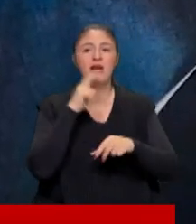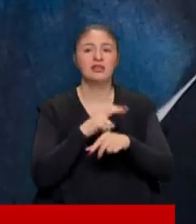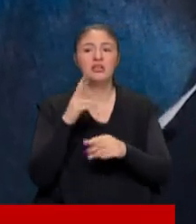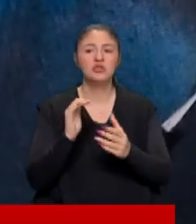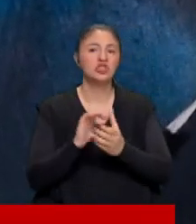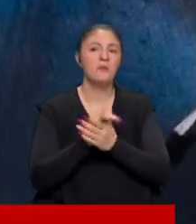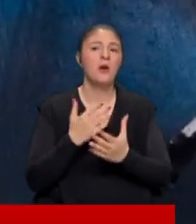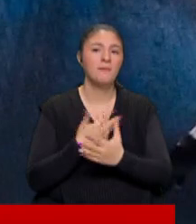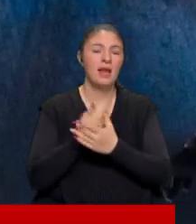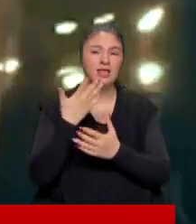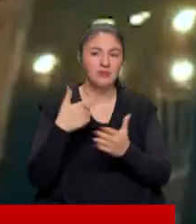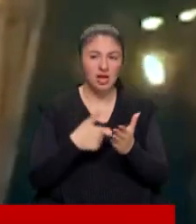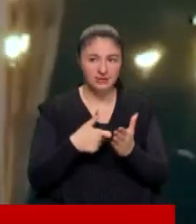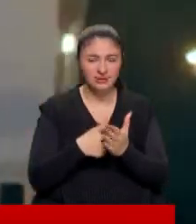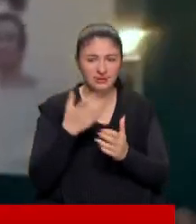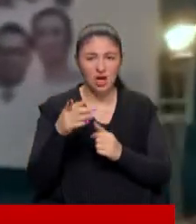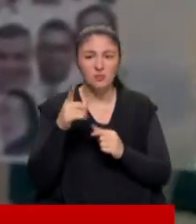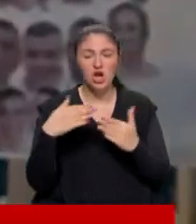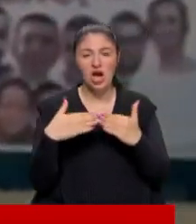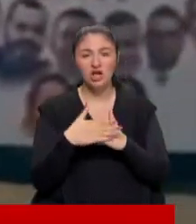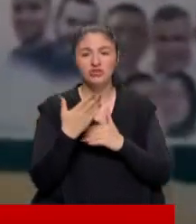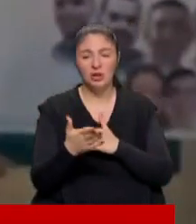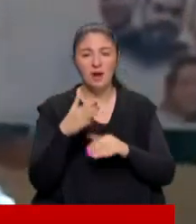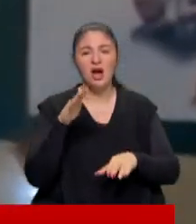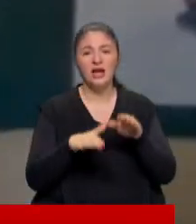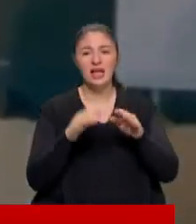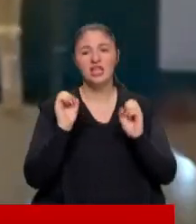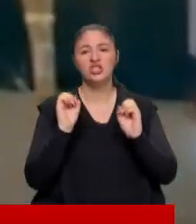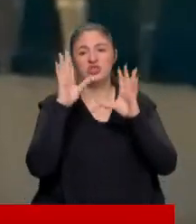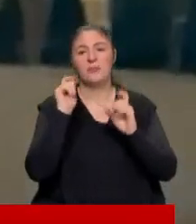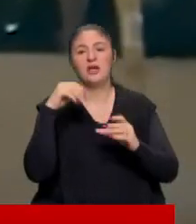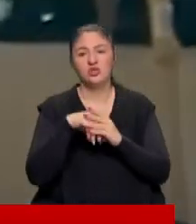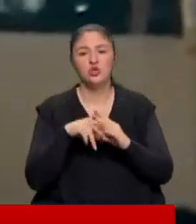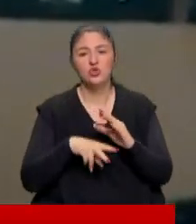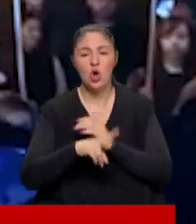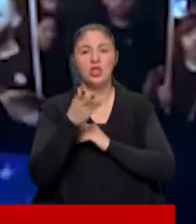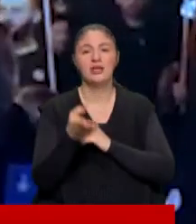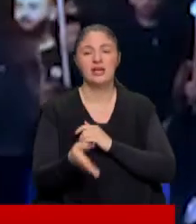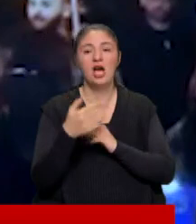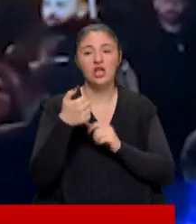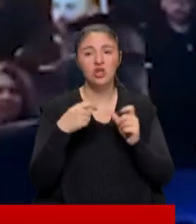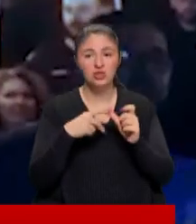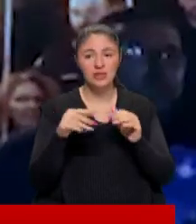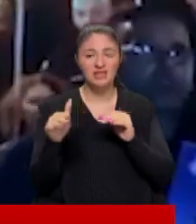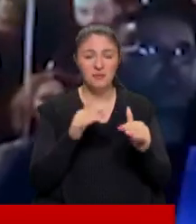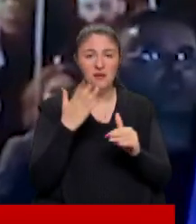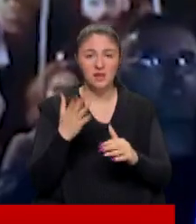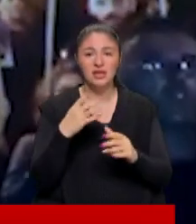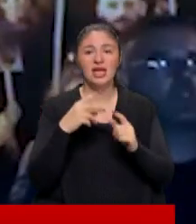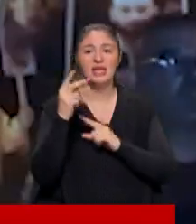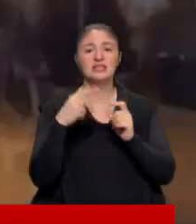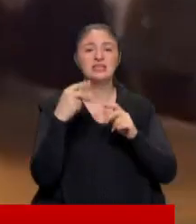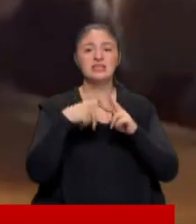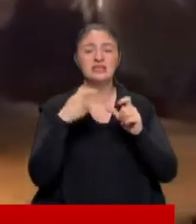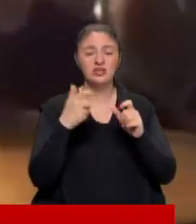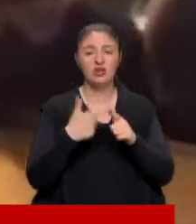andığımız şampiyon meleklerimiz adına bu akşam adalete ışık tutmak için yollardayız. 6 Şubat depremlerinde İSİAS